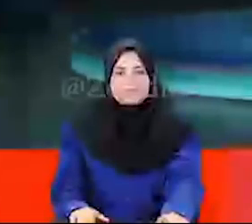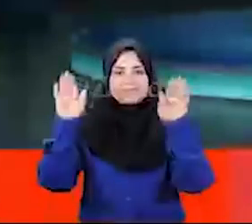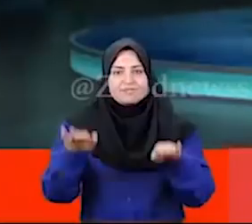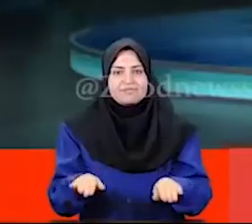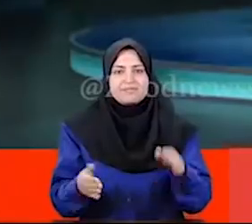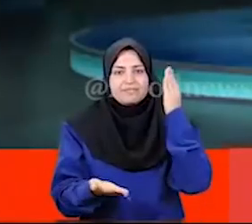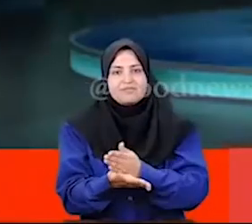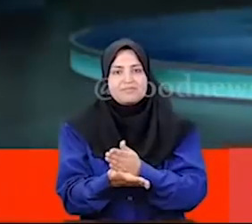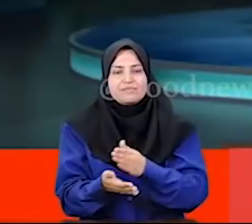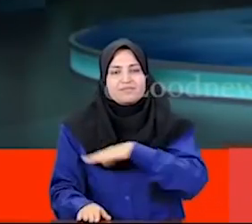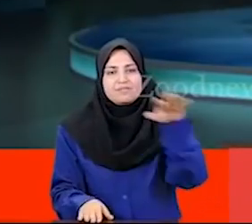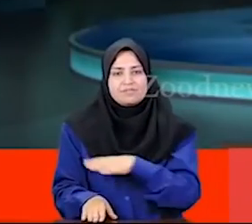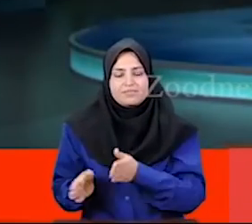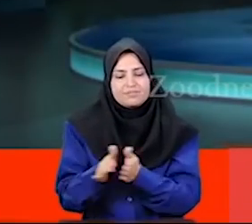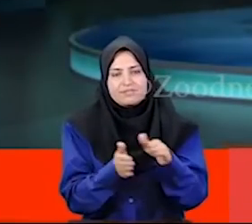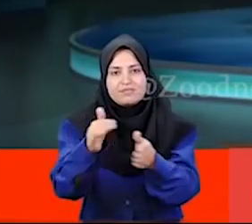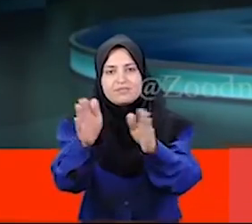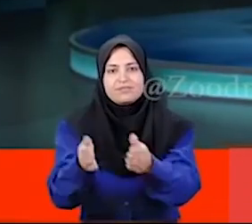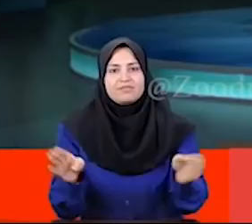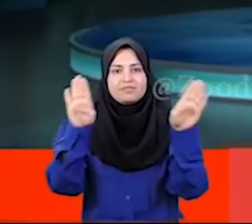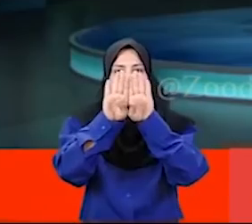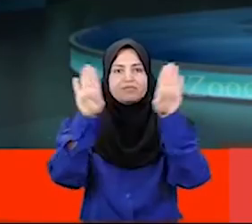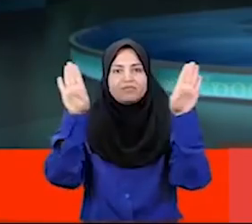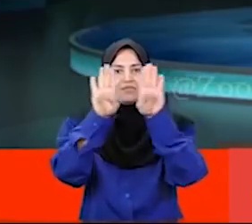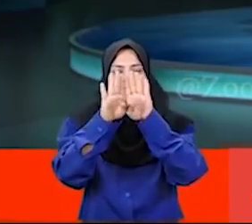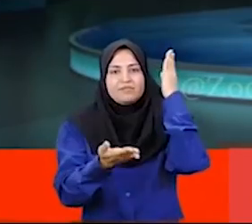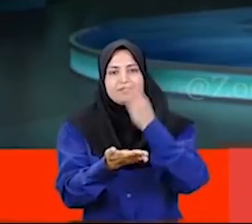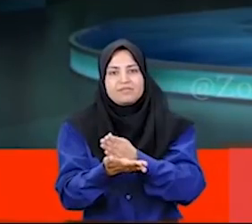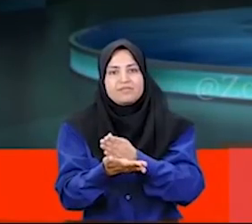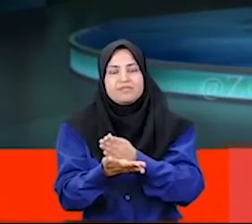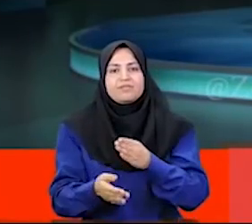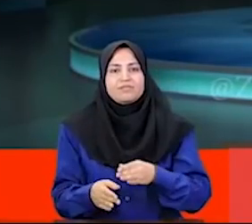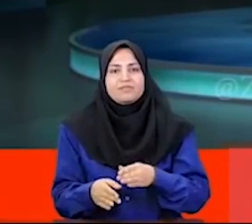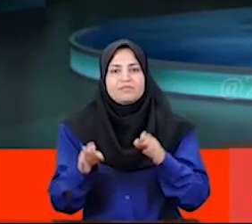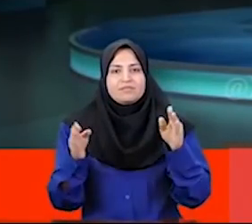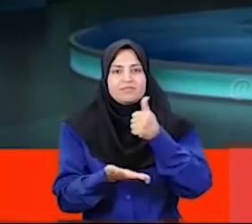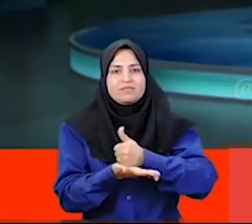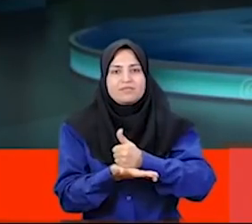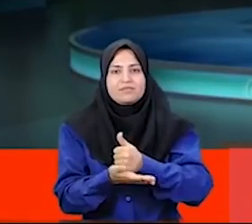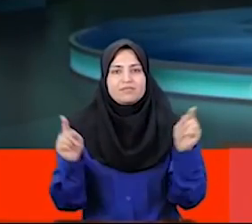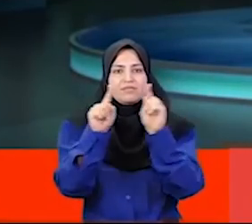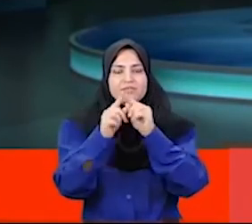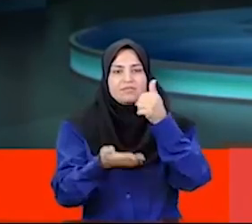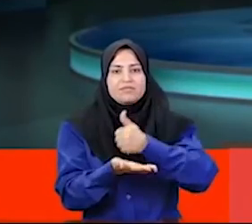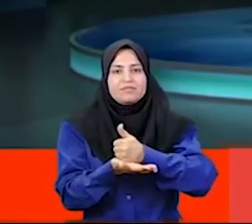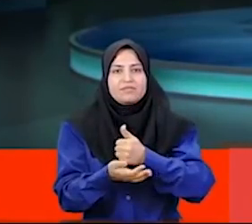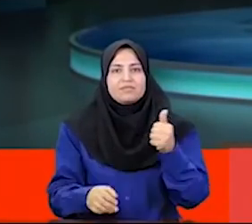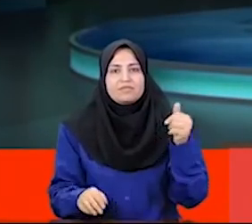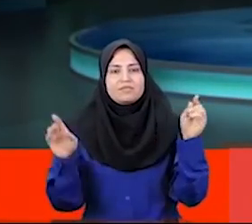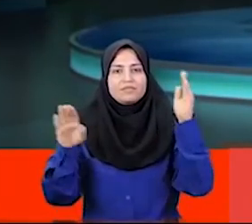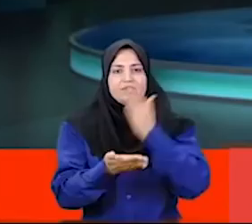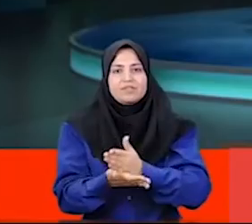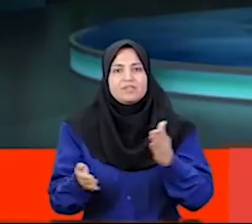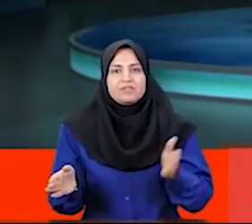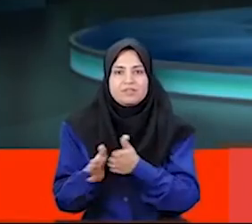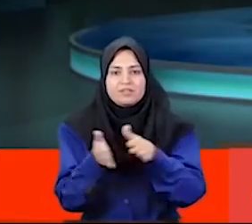در پی بسته شدن تمام راه‌های ارتباطی و فیلتر شدن فیلترشکنان، نامآورانی چون وزیر قطع ارتباطات و